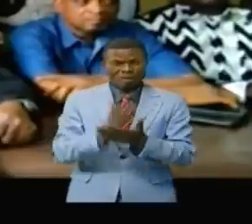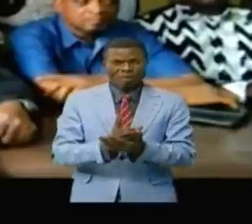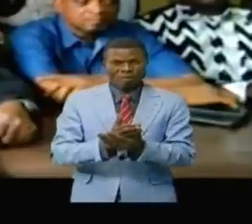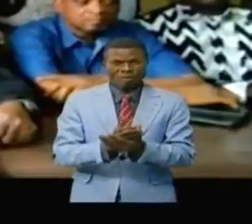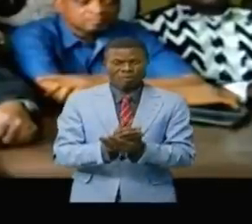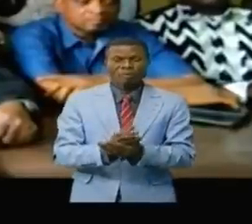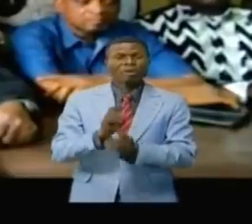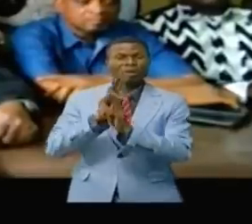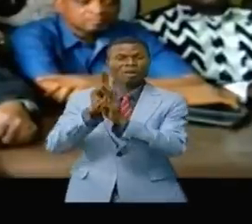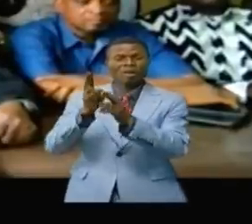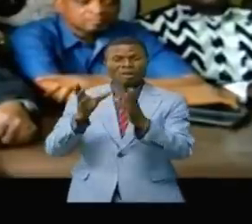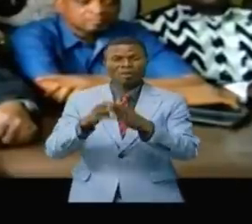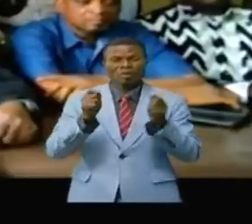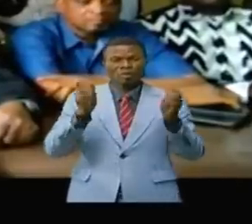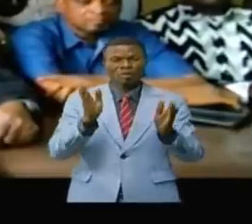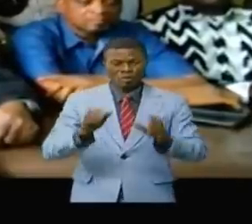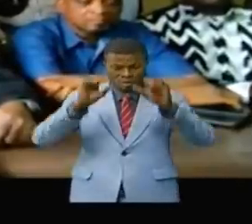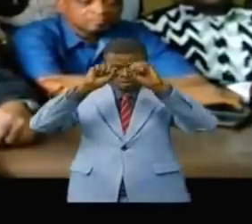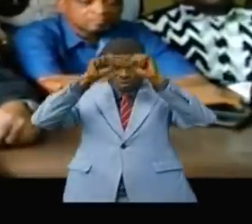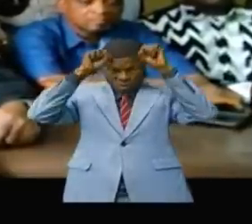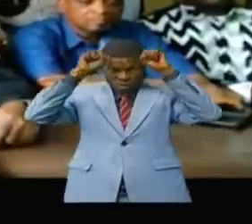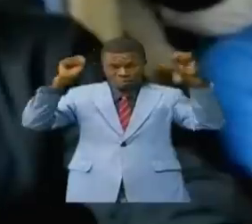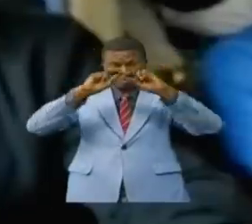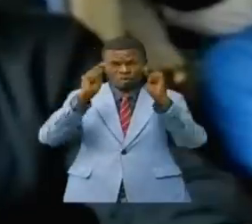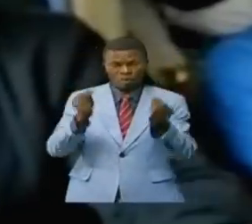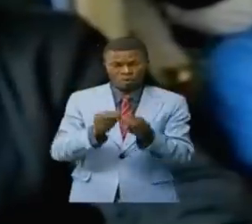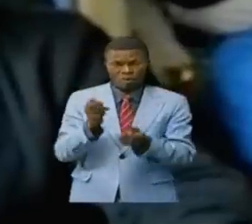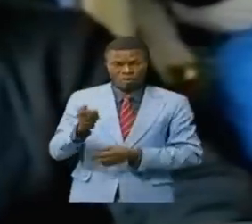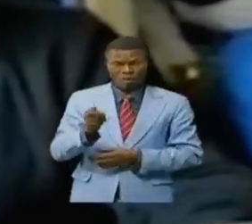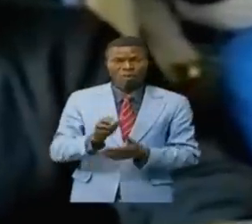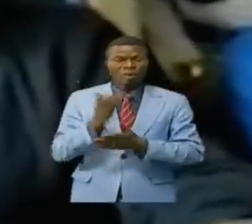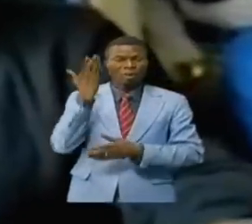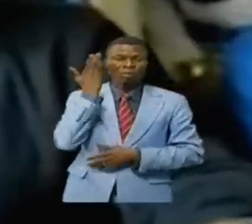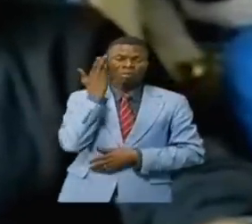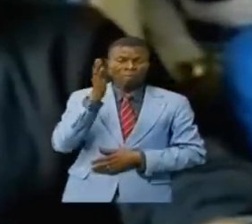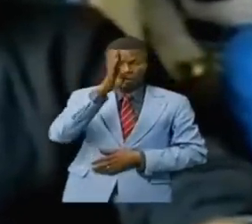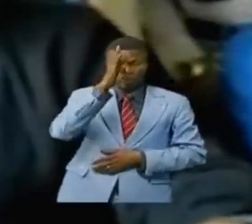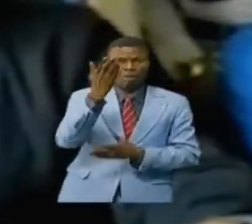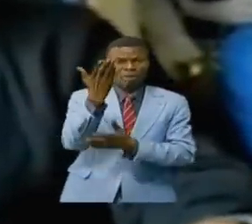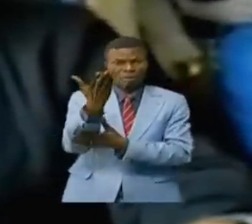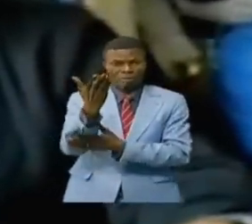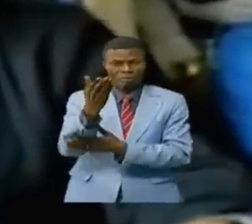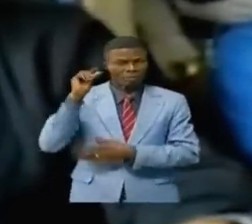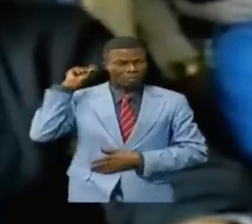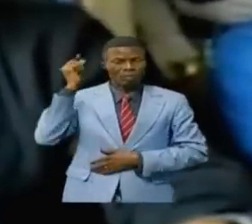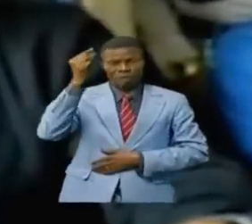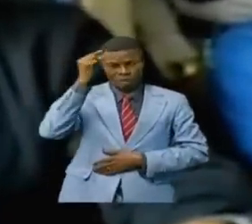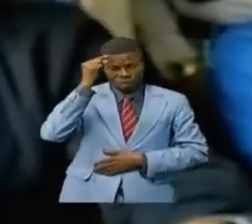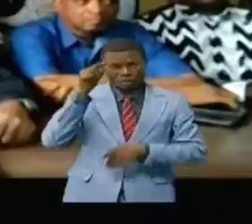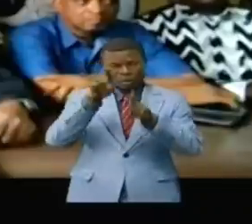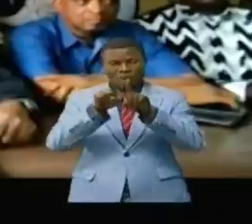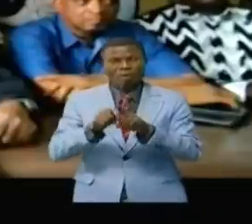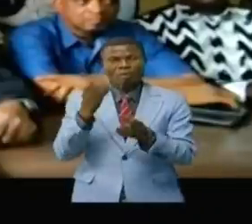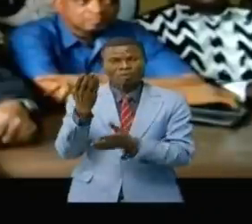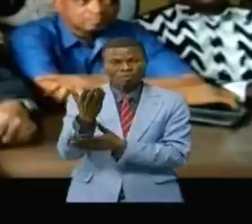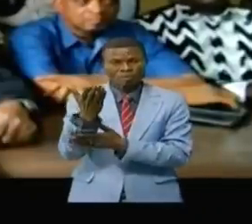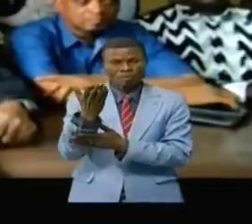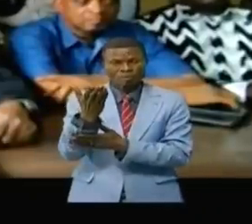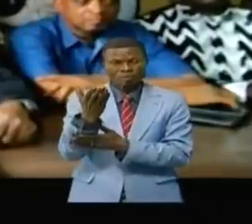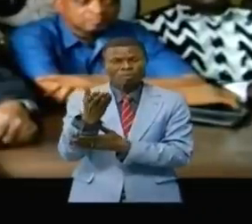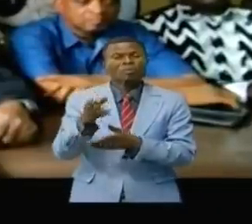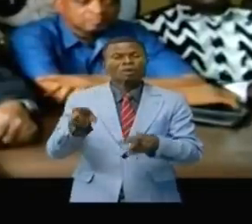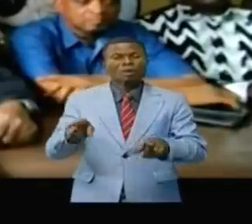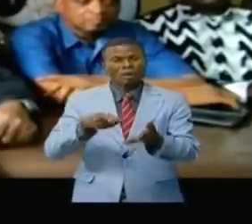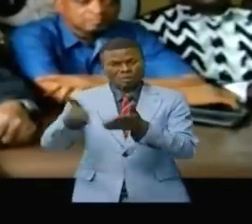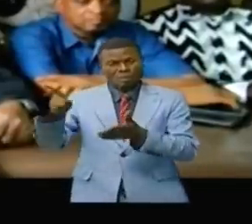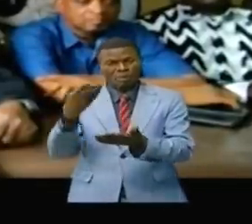d'un point de presse, le président de l'intersyndicale de ces régimes, Fidel Kiyangi, interpelle le gouvernement et exige l'apurement